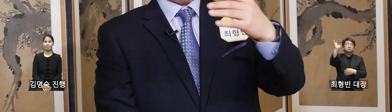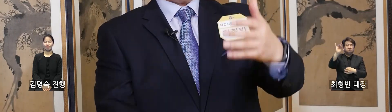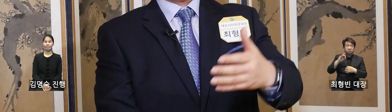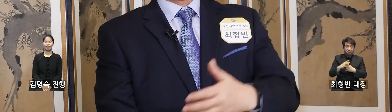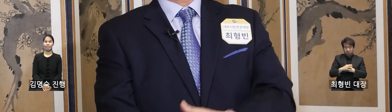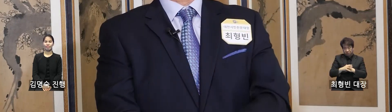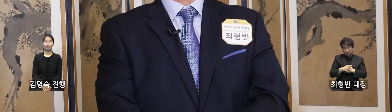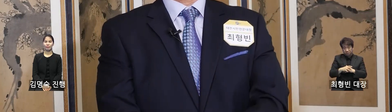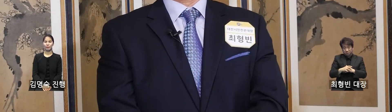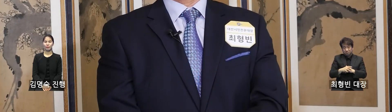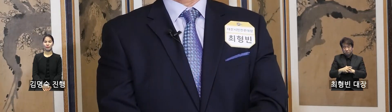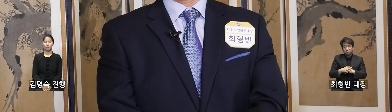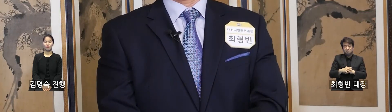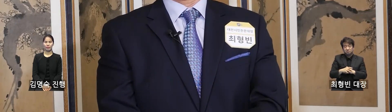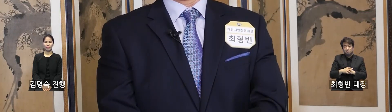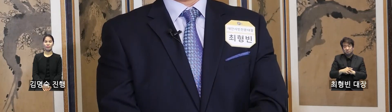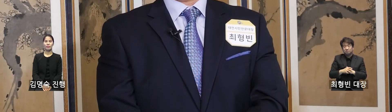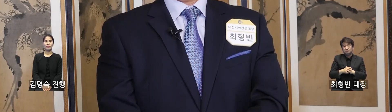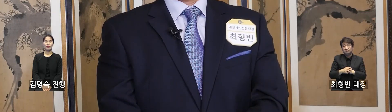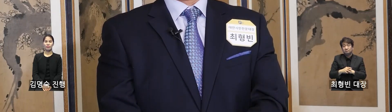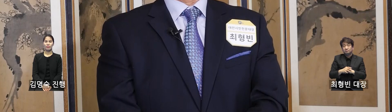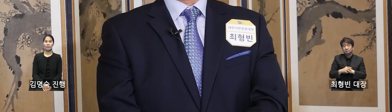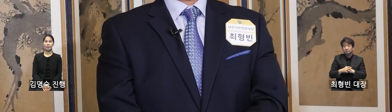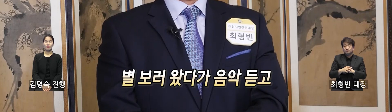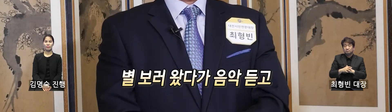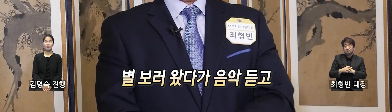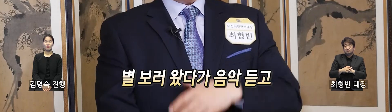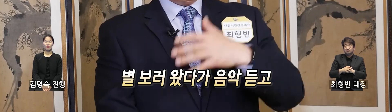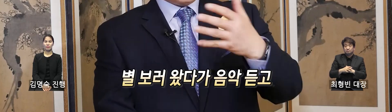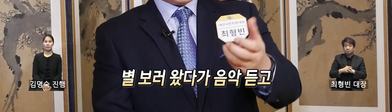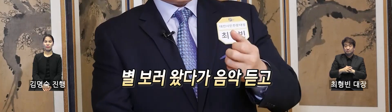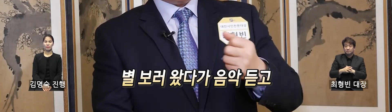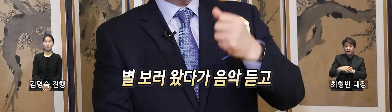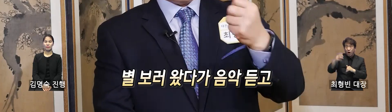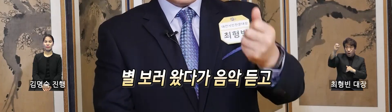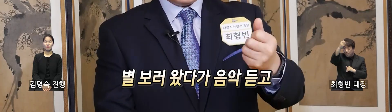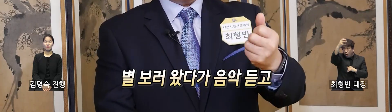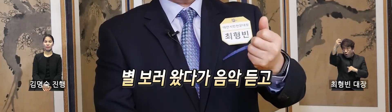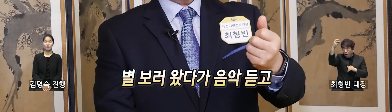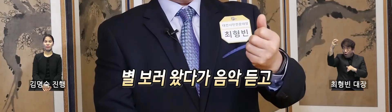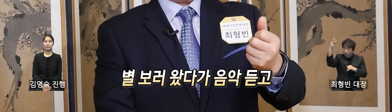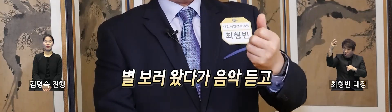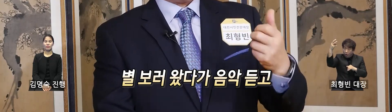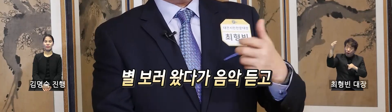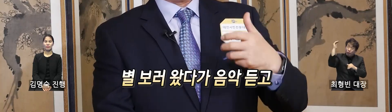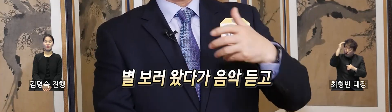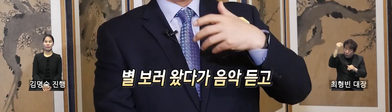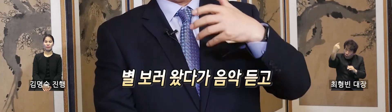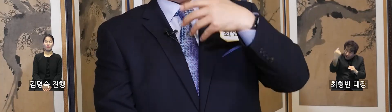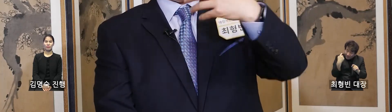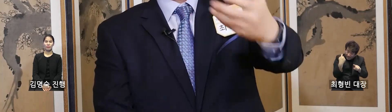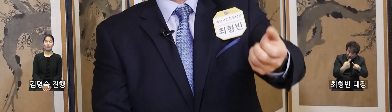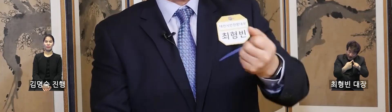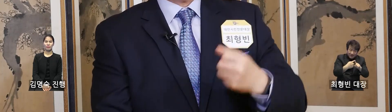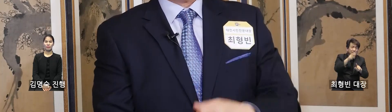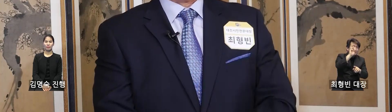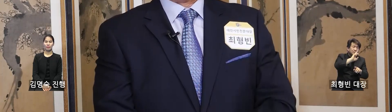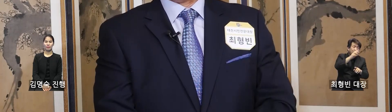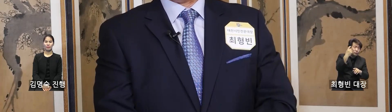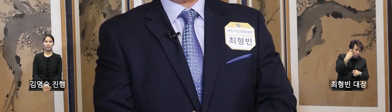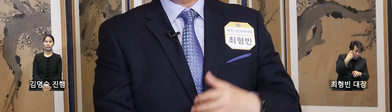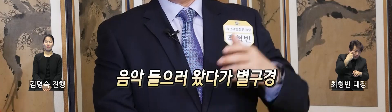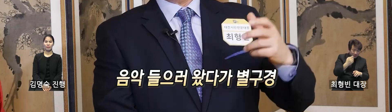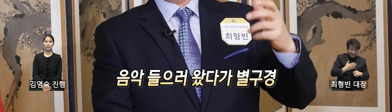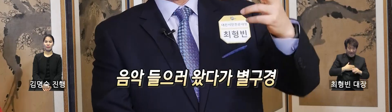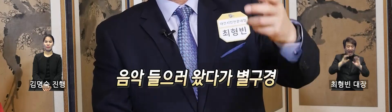그 컨텐츠를 조사 해 보니까 아 * 불어 왔다 음악듣고 날은 우리 아이가 연주